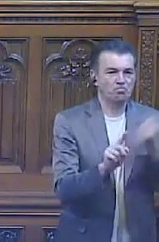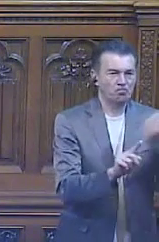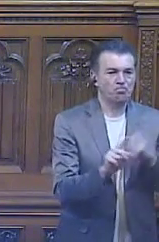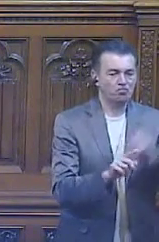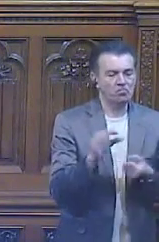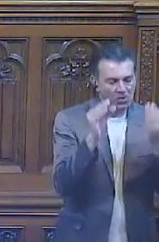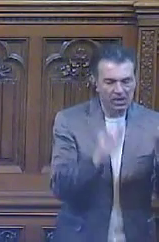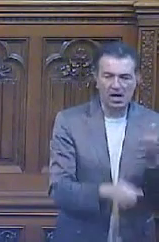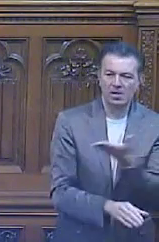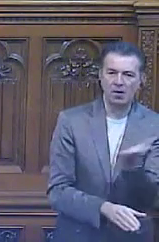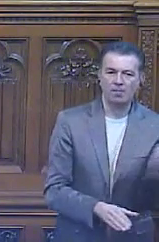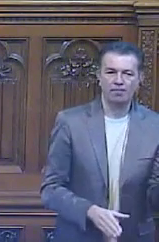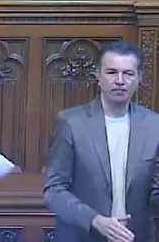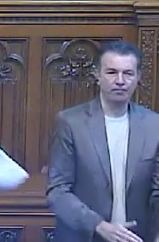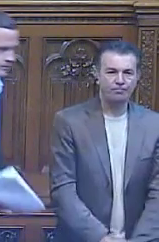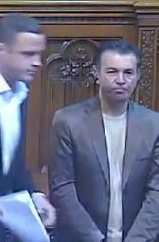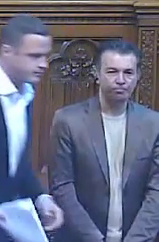Herren.